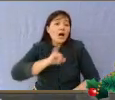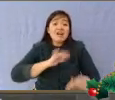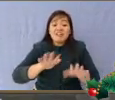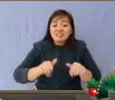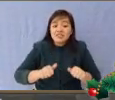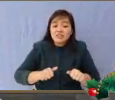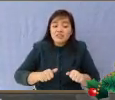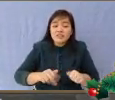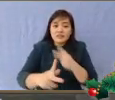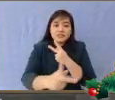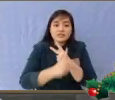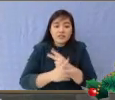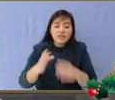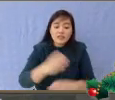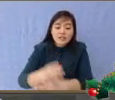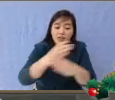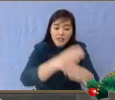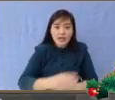sa akin.